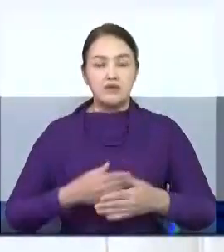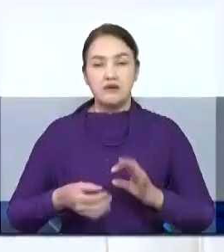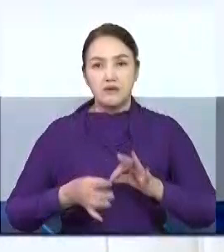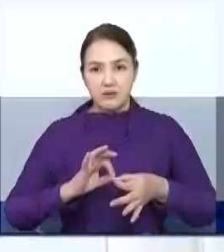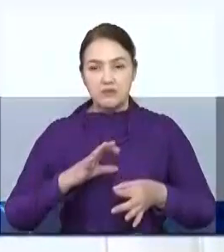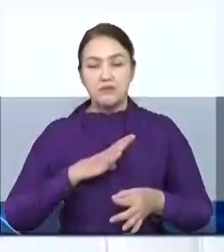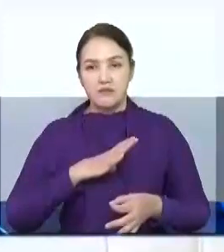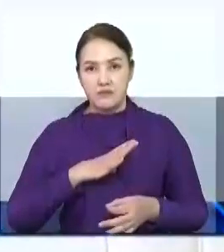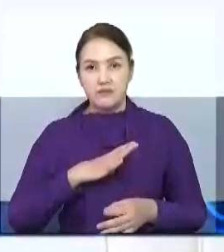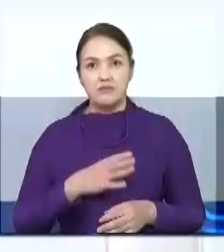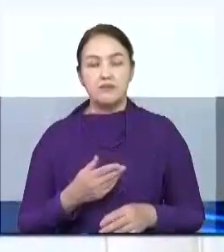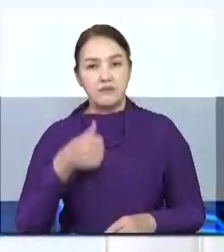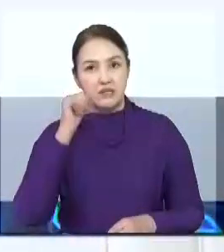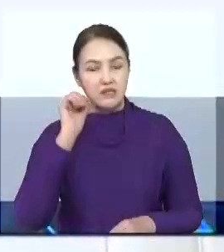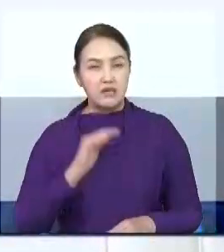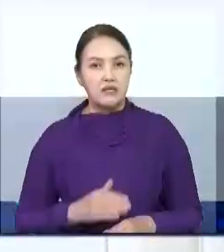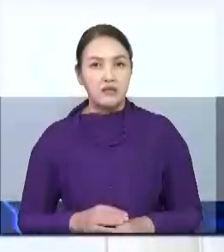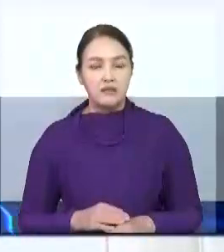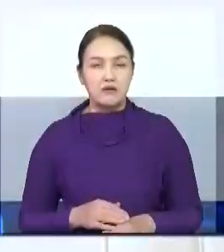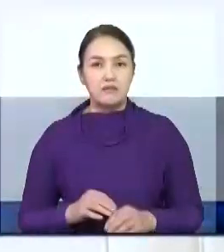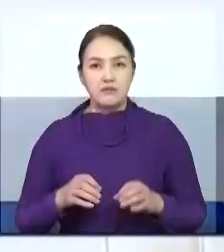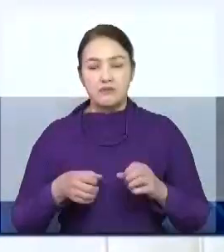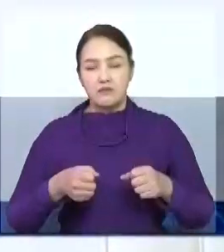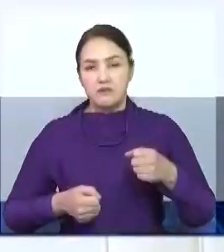болады деп. Кеше де біз биік көлікпен барып келгенбіз,